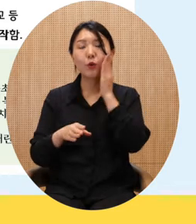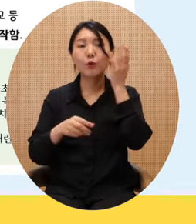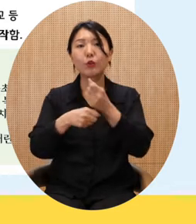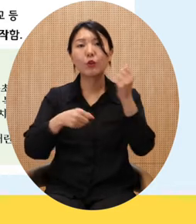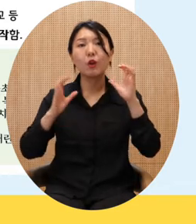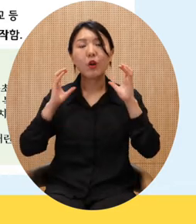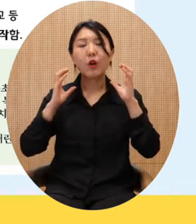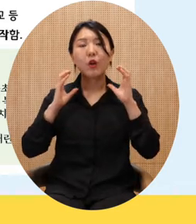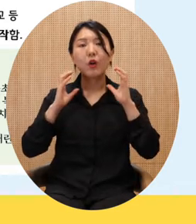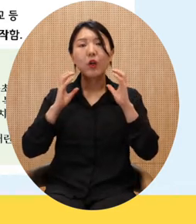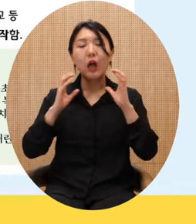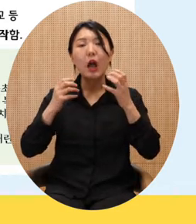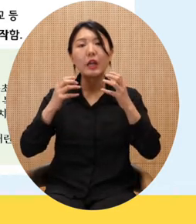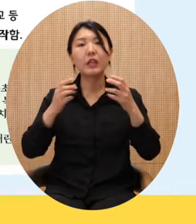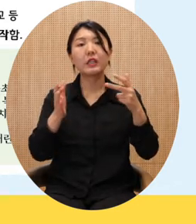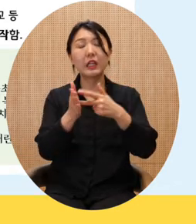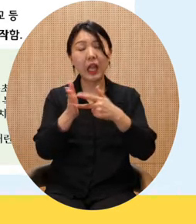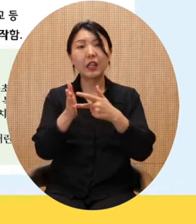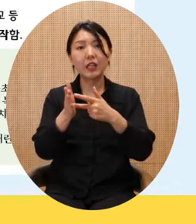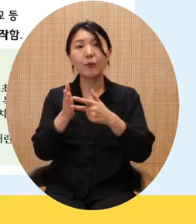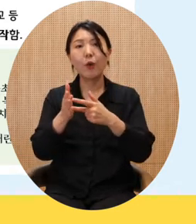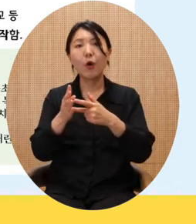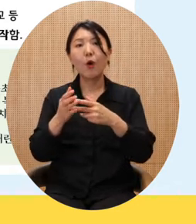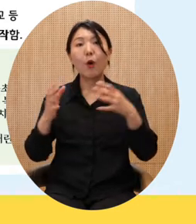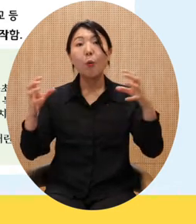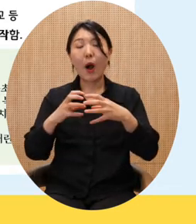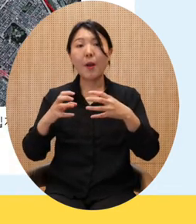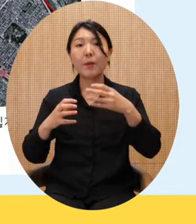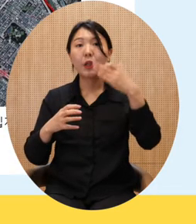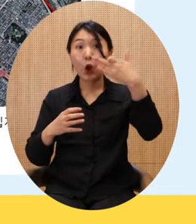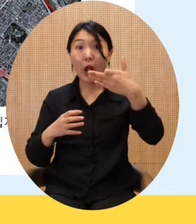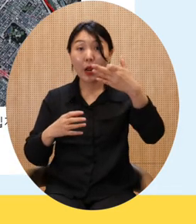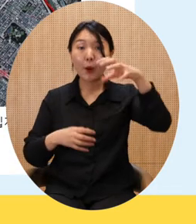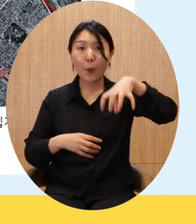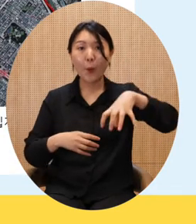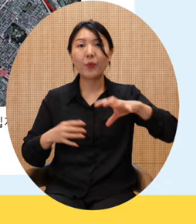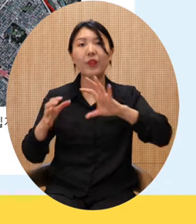경기아동센터를 중심으로 19개 기관이 연대하고 있습니다.